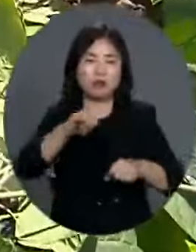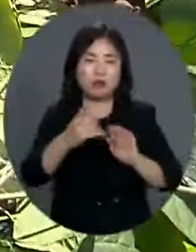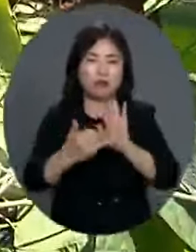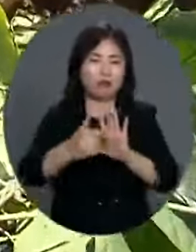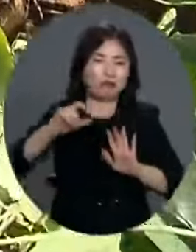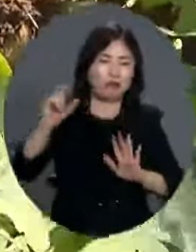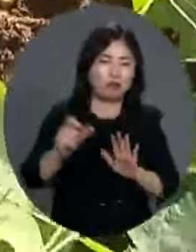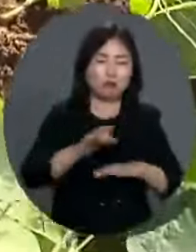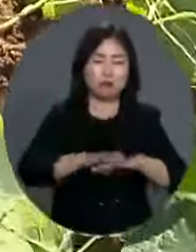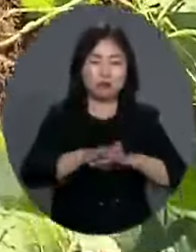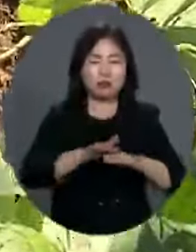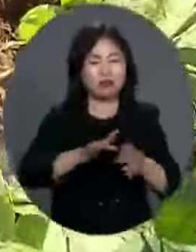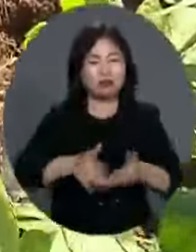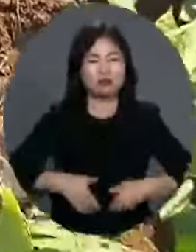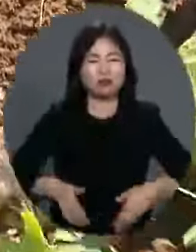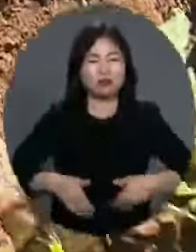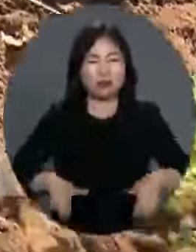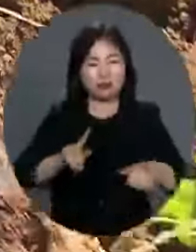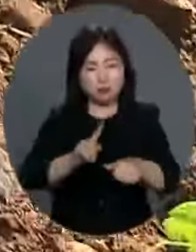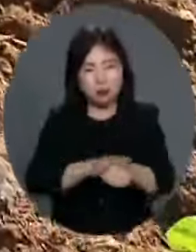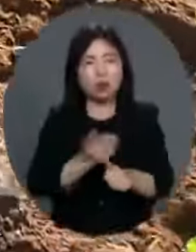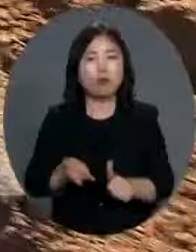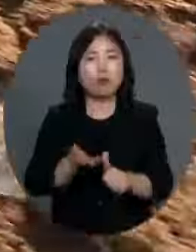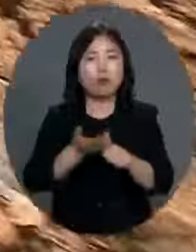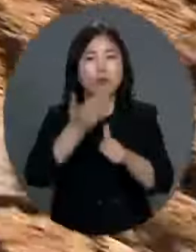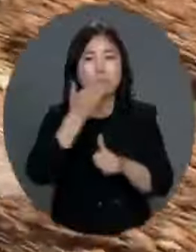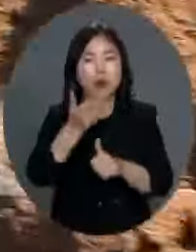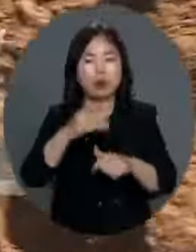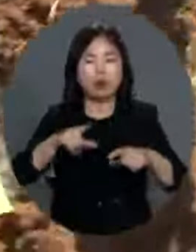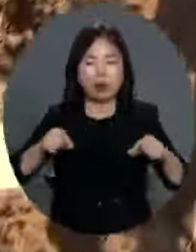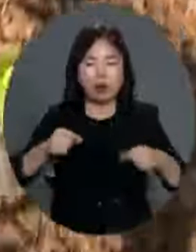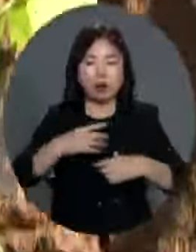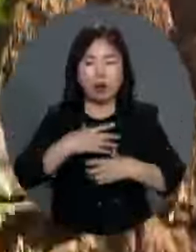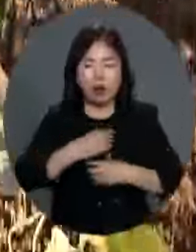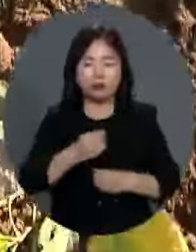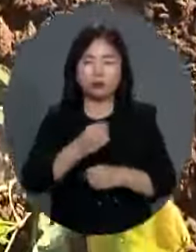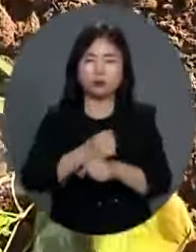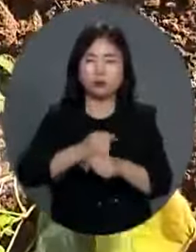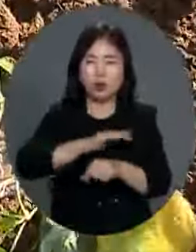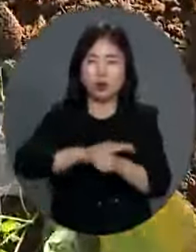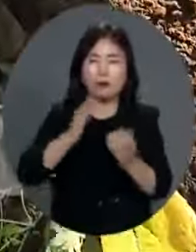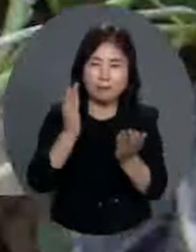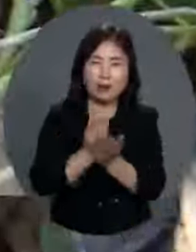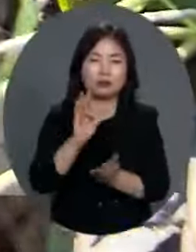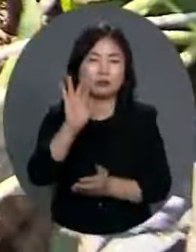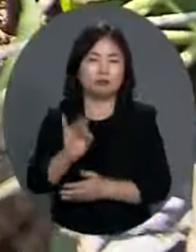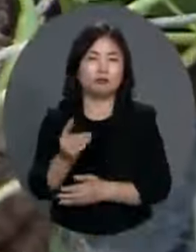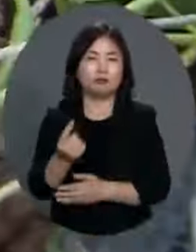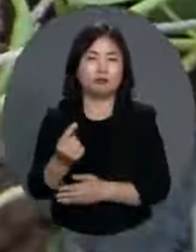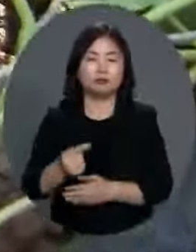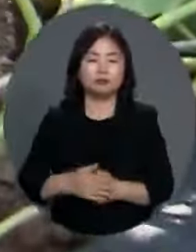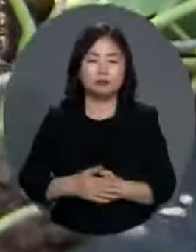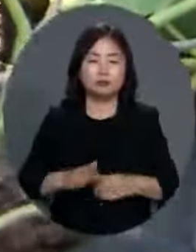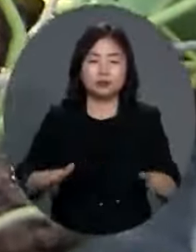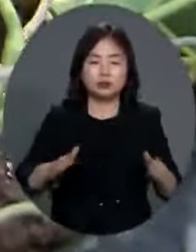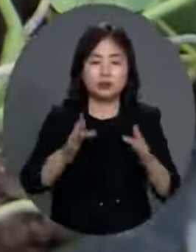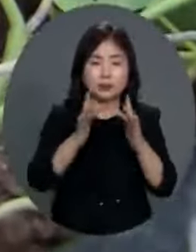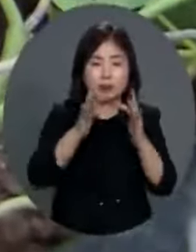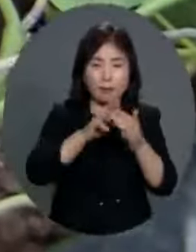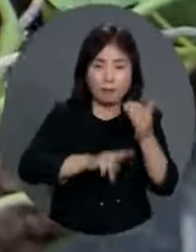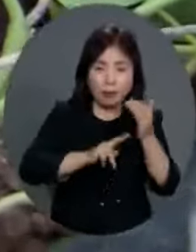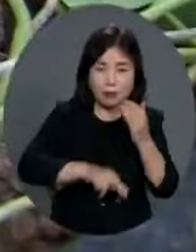강해 농약을 쓸 필요가 없는 친환경 작물로 식품 안전에 민감한 요즘 시대에 잘 어울립니다. 현재